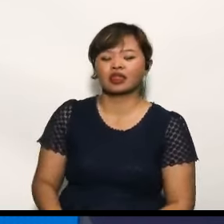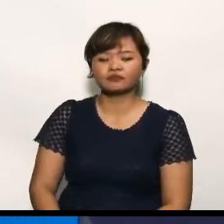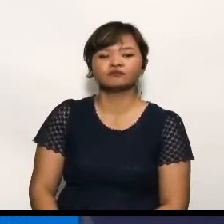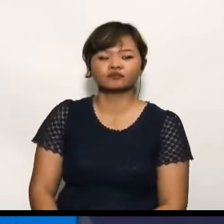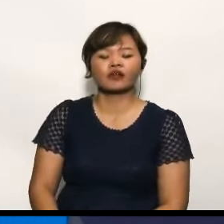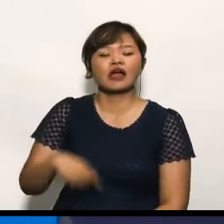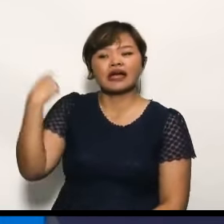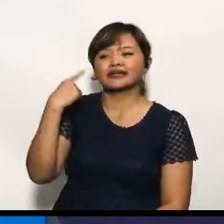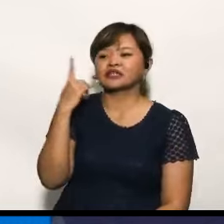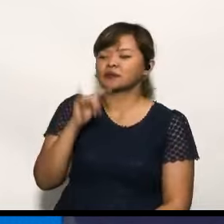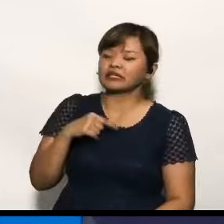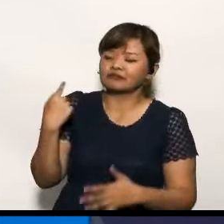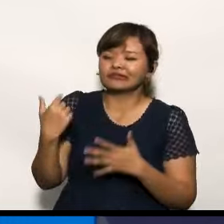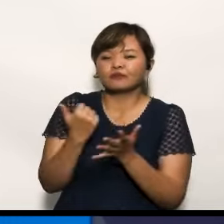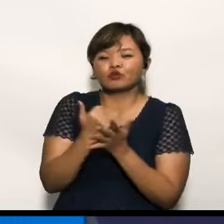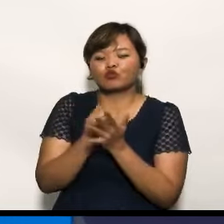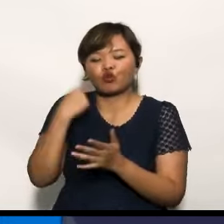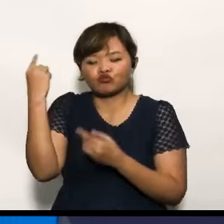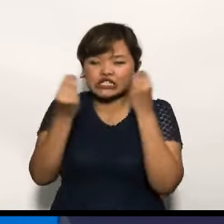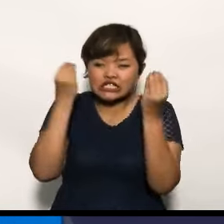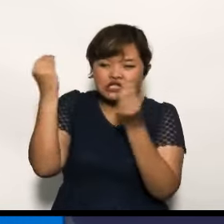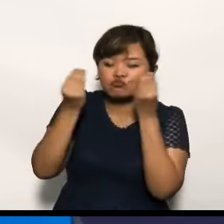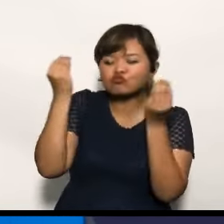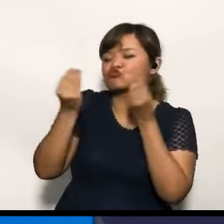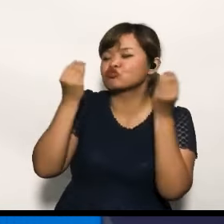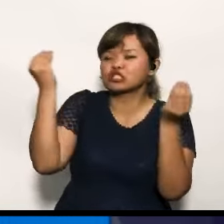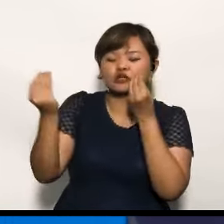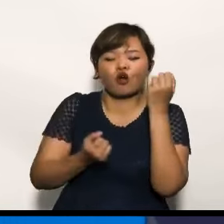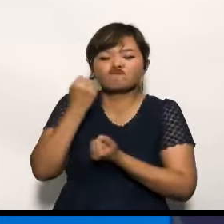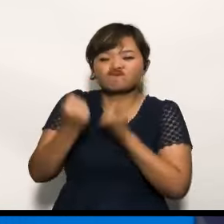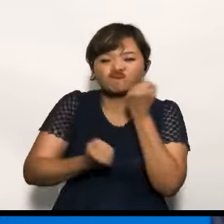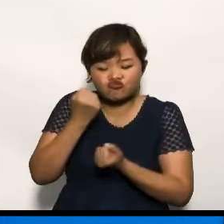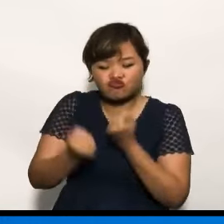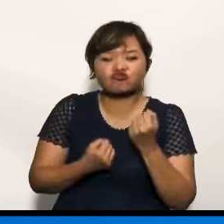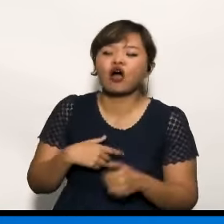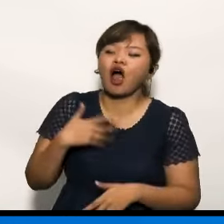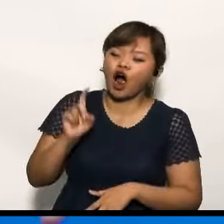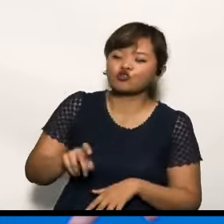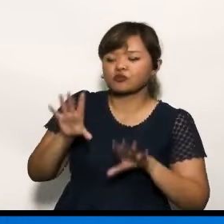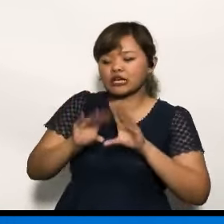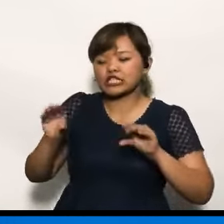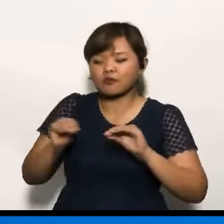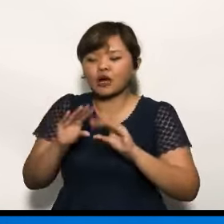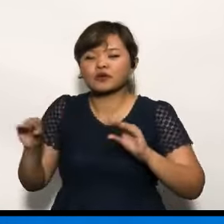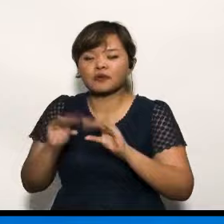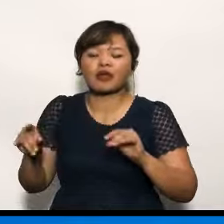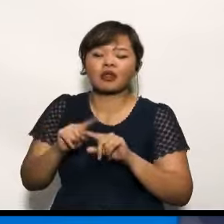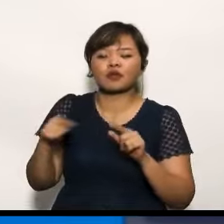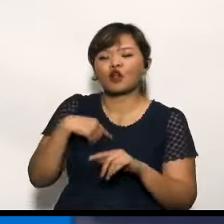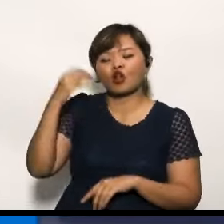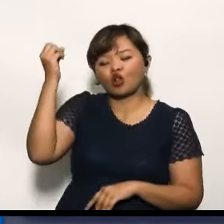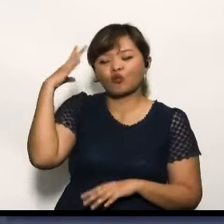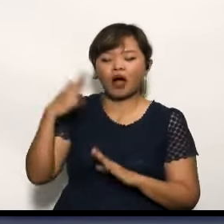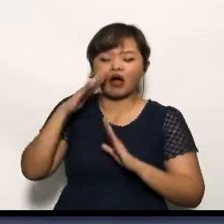Oke? Okay? We're so busy, kita terlalu busy untuk mengejar apa yang kita perlu kerjakan, kita lupa